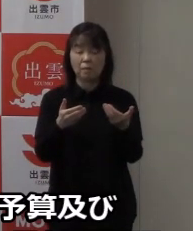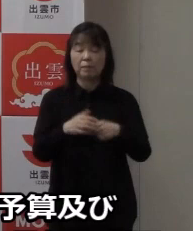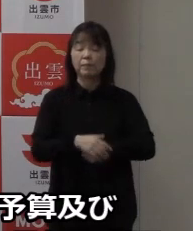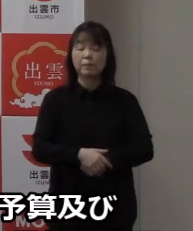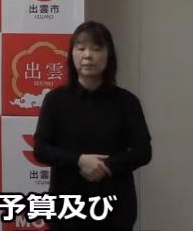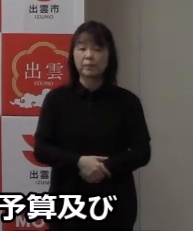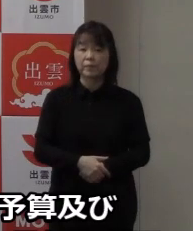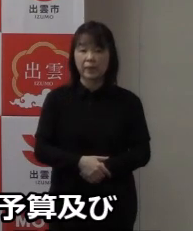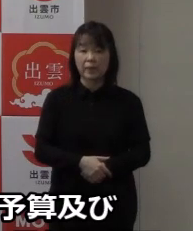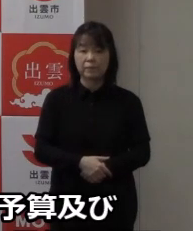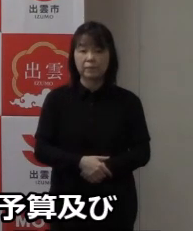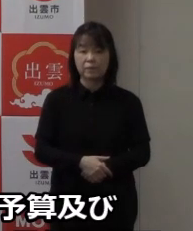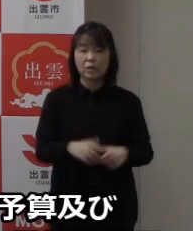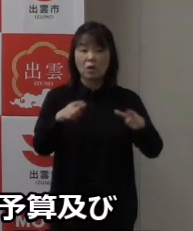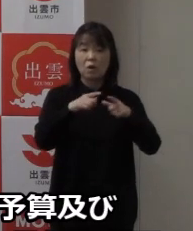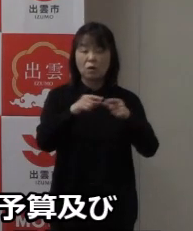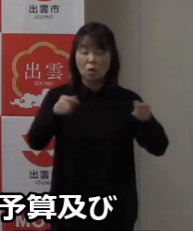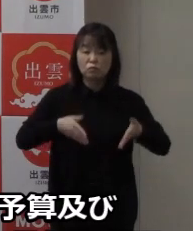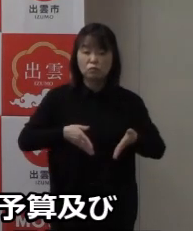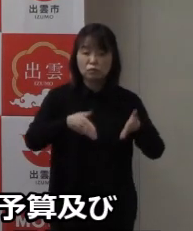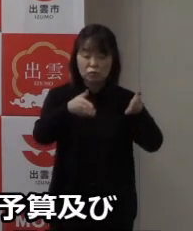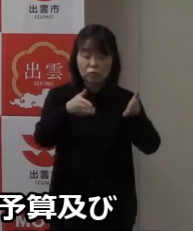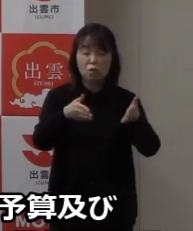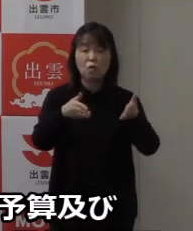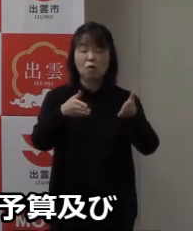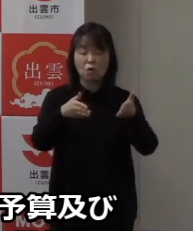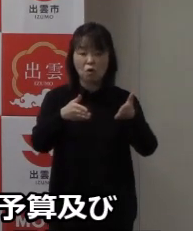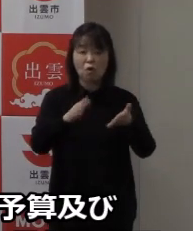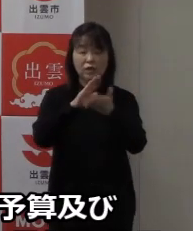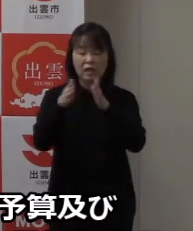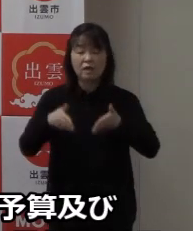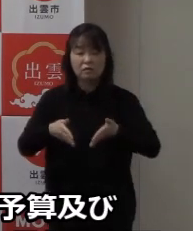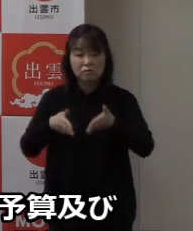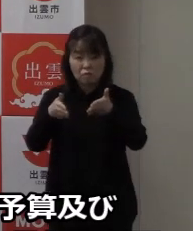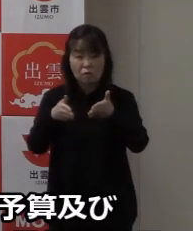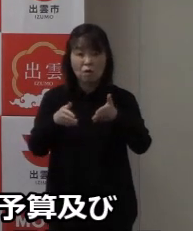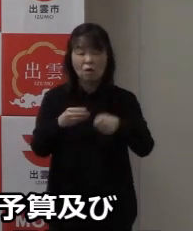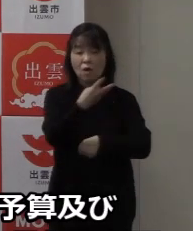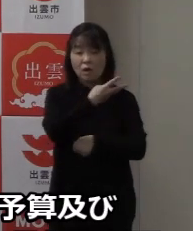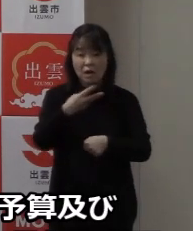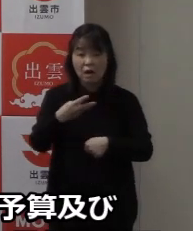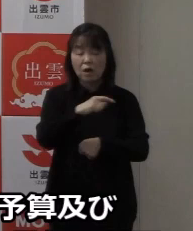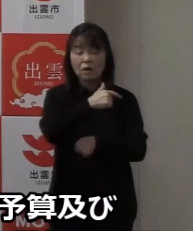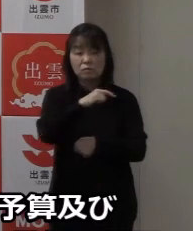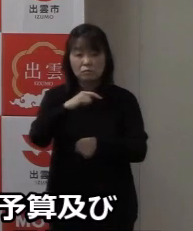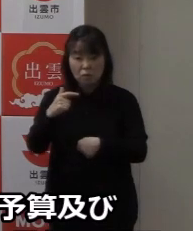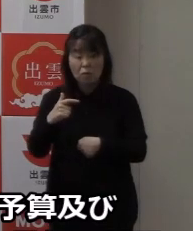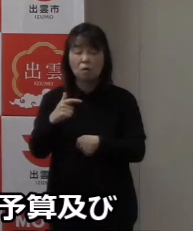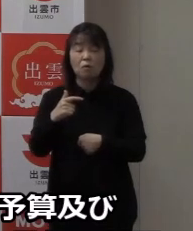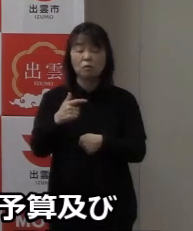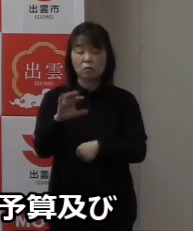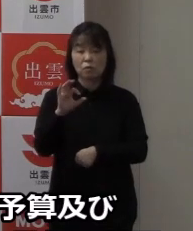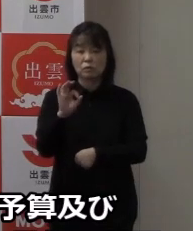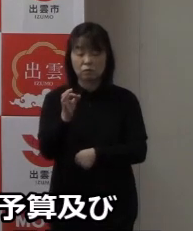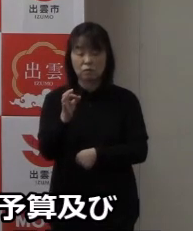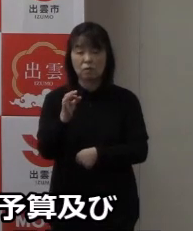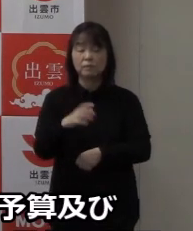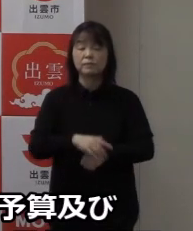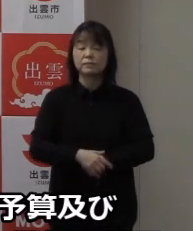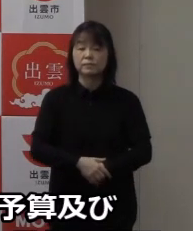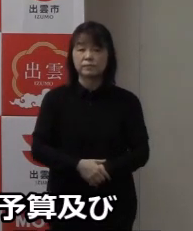また国道国権道路河川事業費の促進費ということで、この中にです